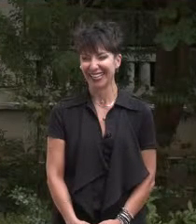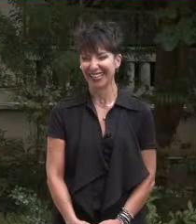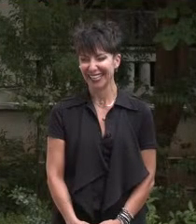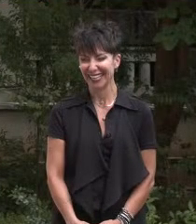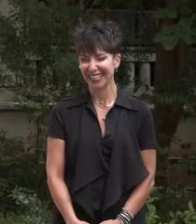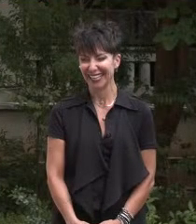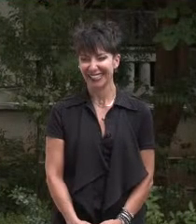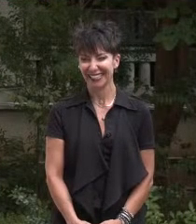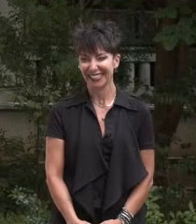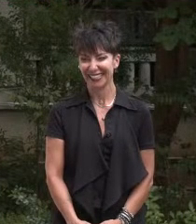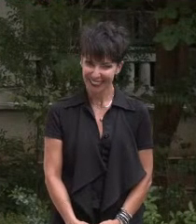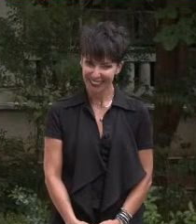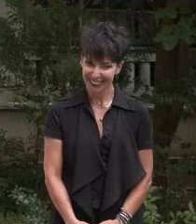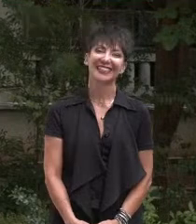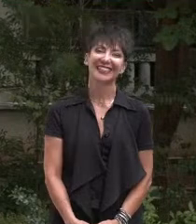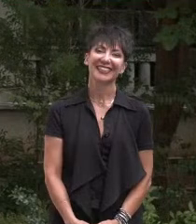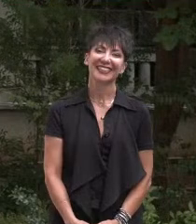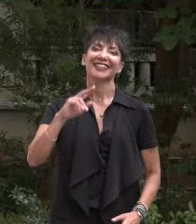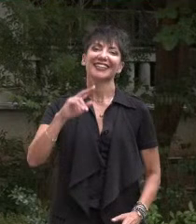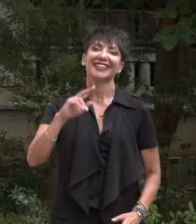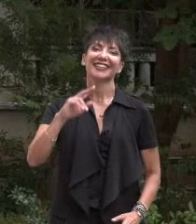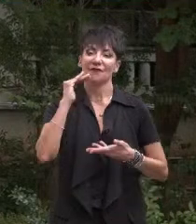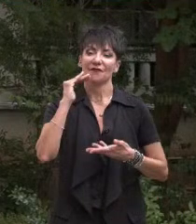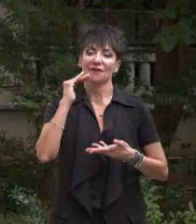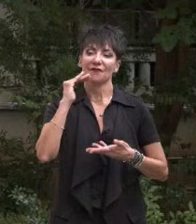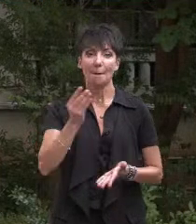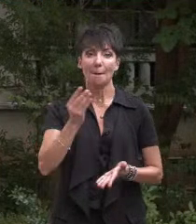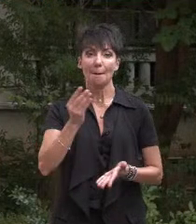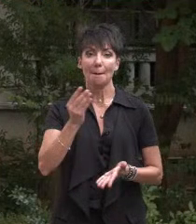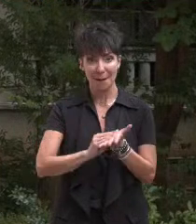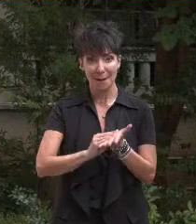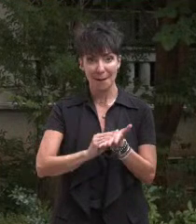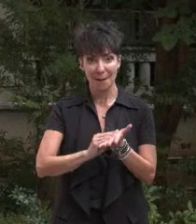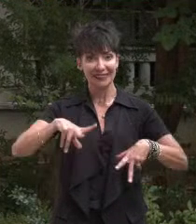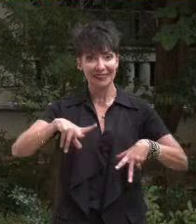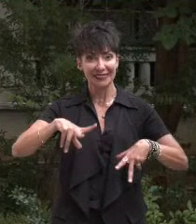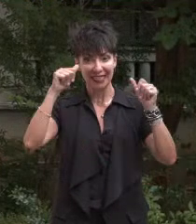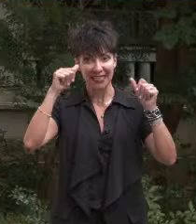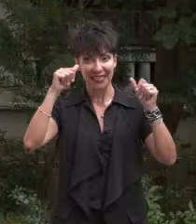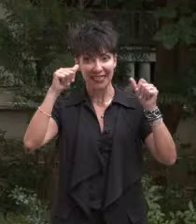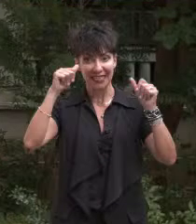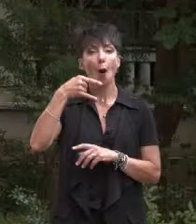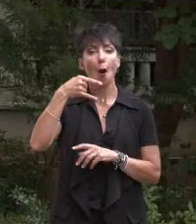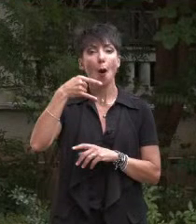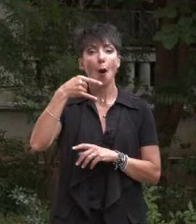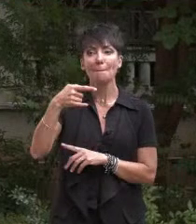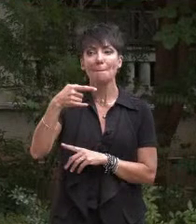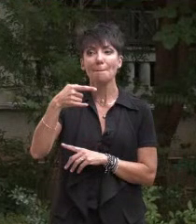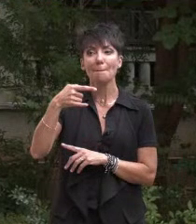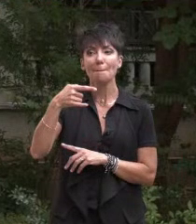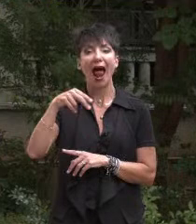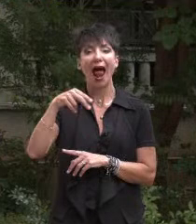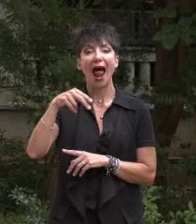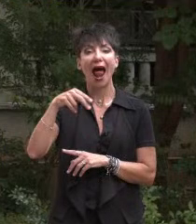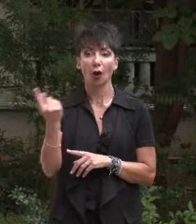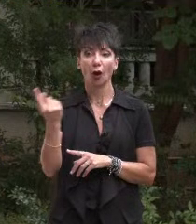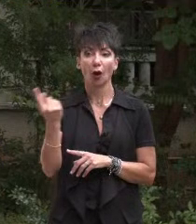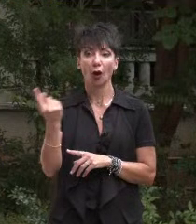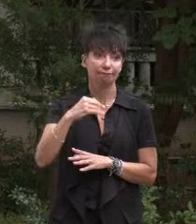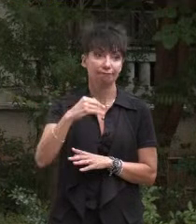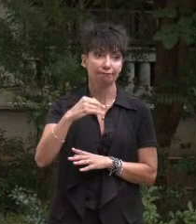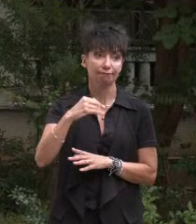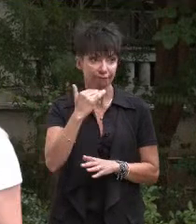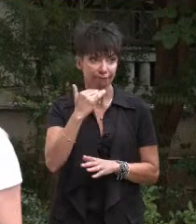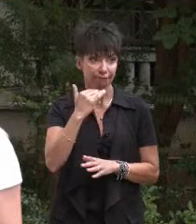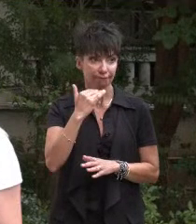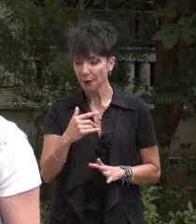Και για το δεύτερο βραβείο είναι στα εκπαιδευτήρια πάλι Δελασάλ Σύρου, η Προβλεγγύου Παναγιώτα, η οποία λόγω συνθήκων πανδημίας δεν υπάρχει